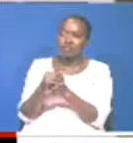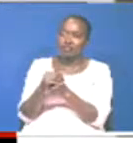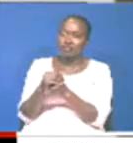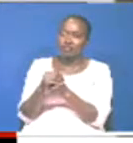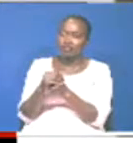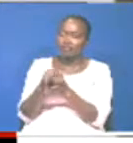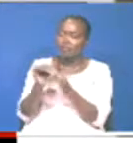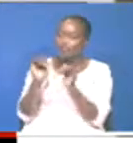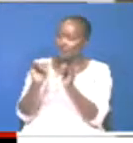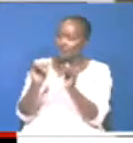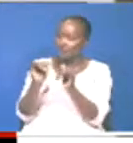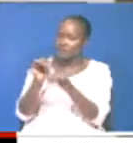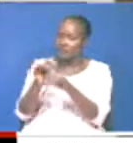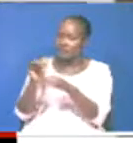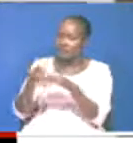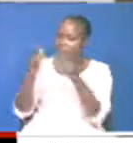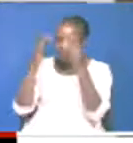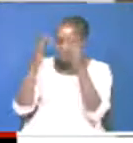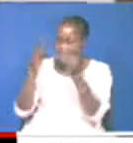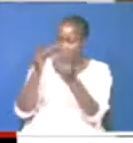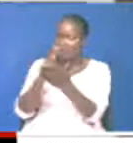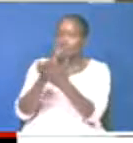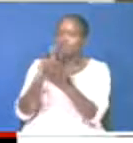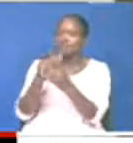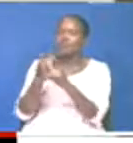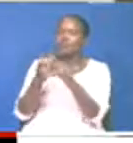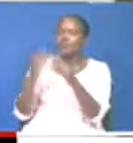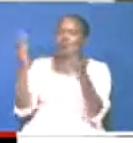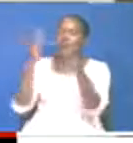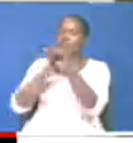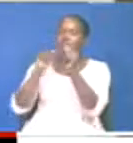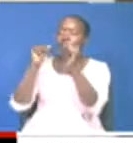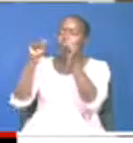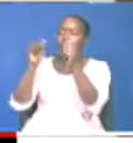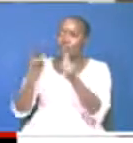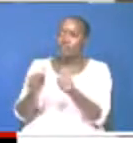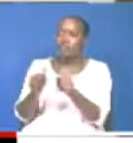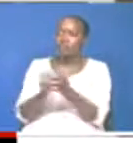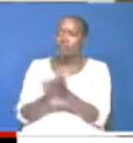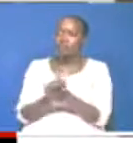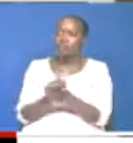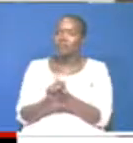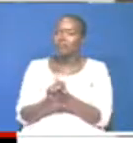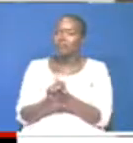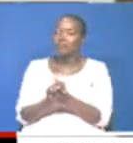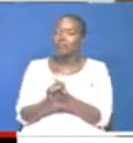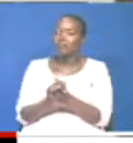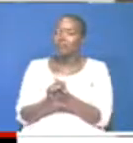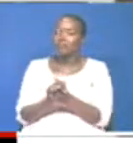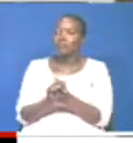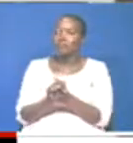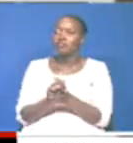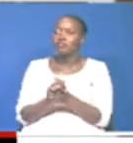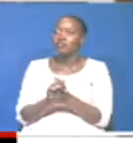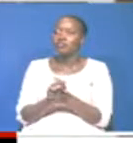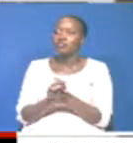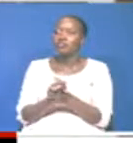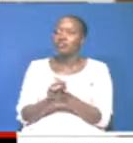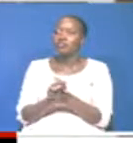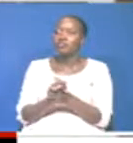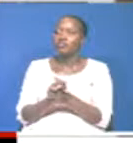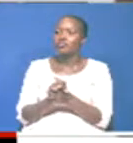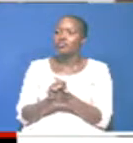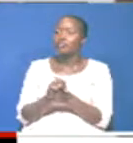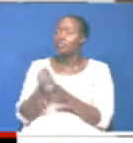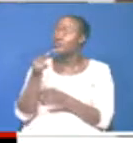uamuzi wa ali wa kumzuia kuwania urais. Acha niangalie TV kidogo. Hiyo ni kama TV eh. Wanjigi